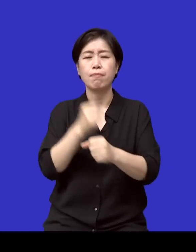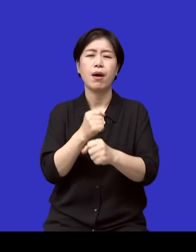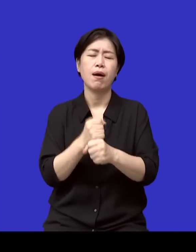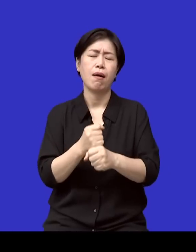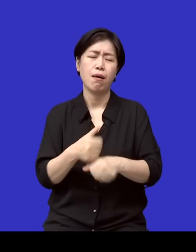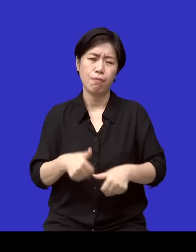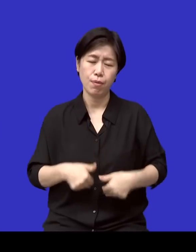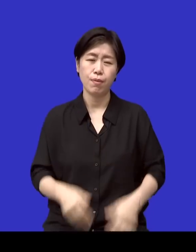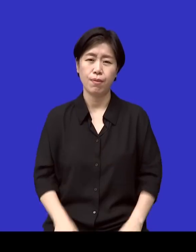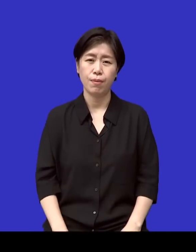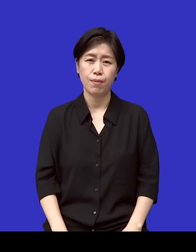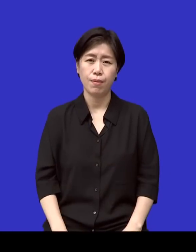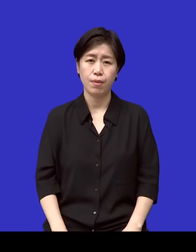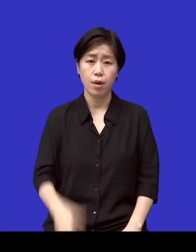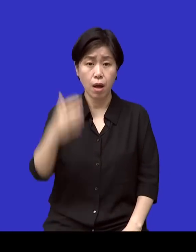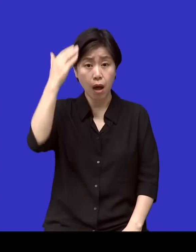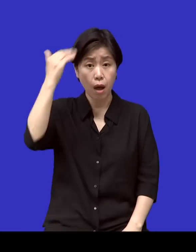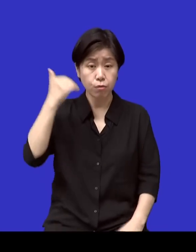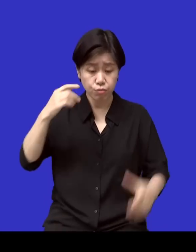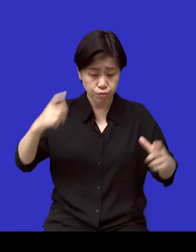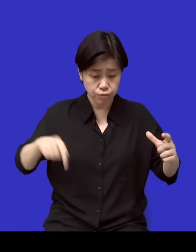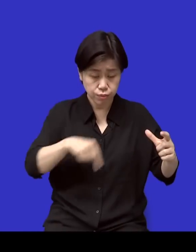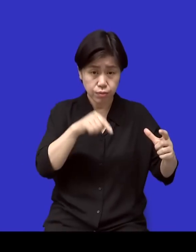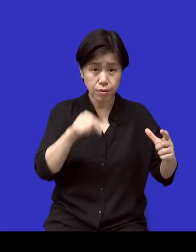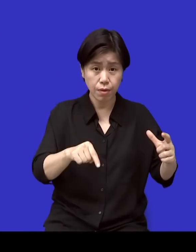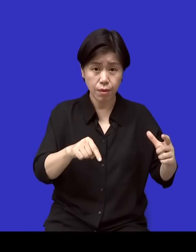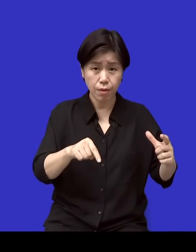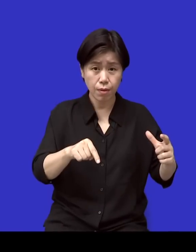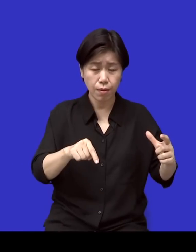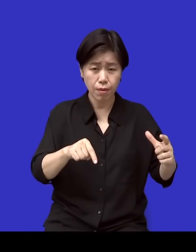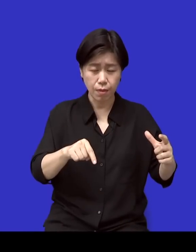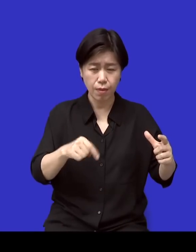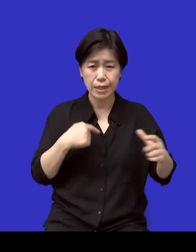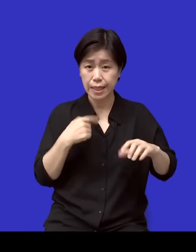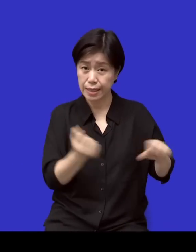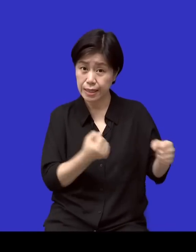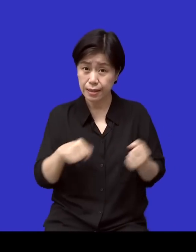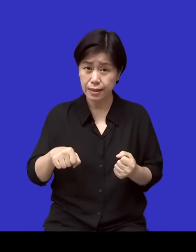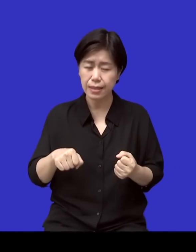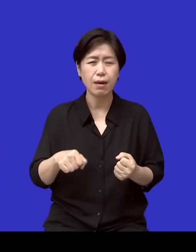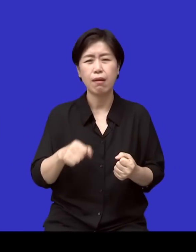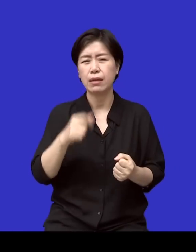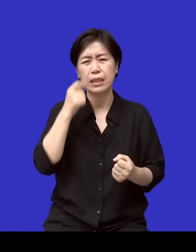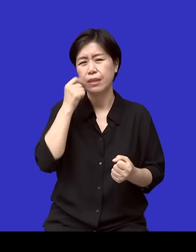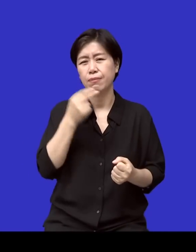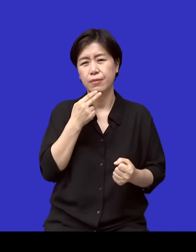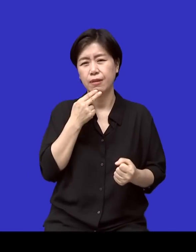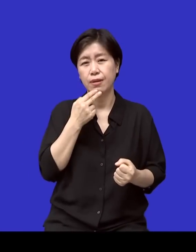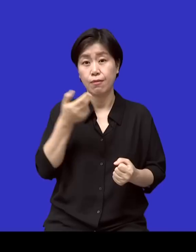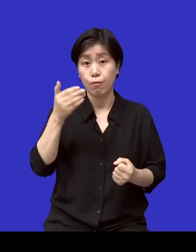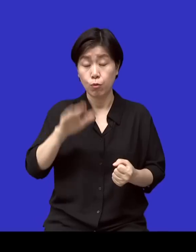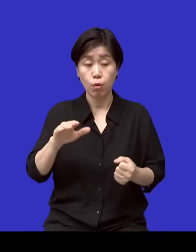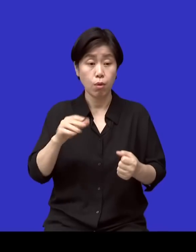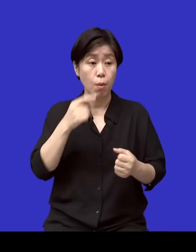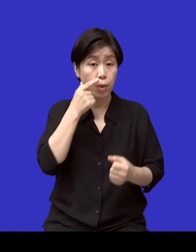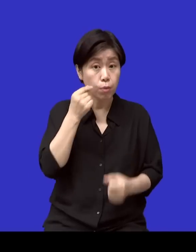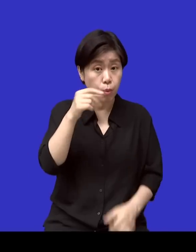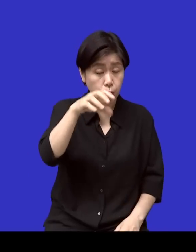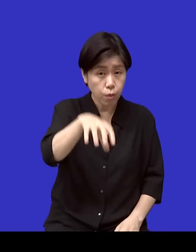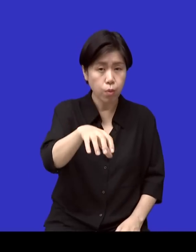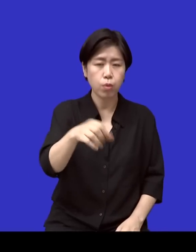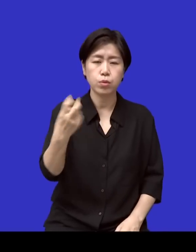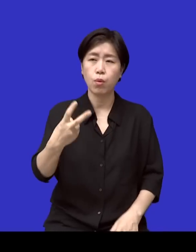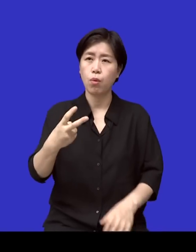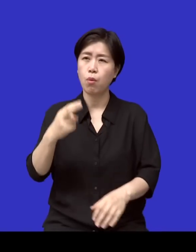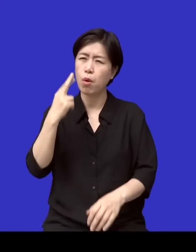저희 한국에서만 비인기지 그렇죠. 일본이나 다른 네. 아시아도 그렇고 특히 외국,